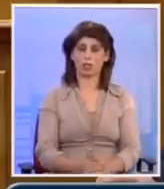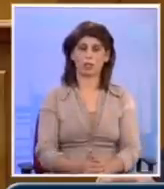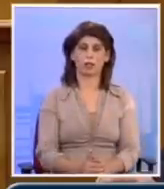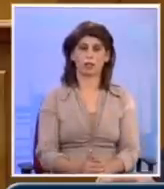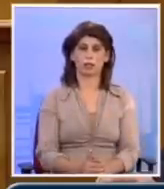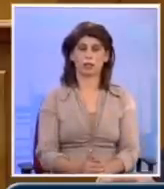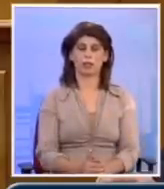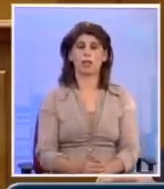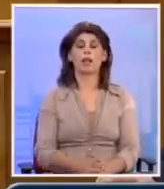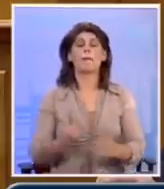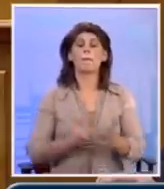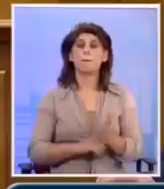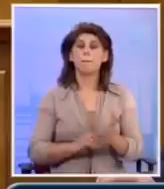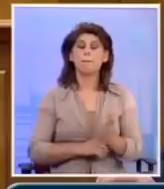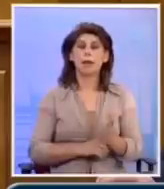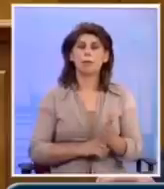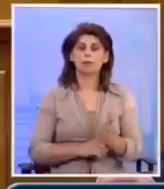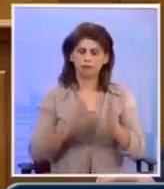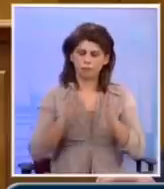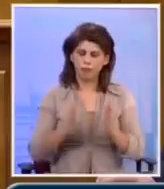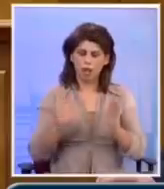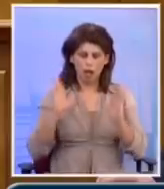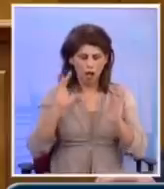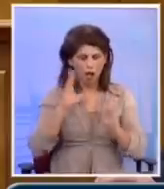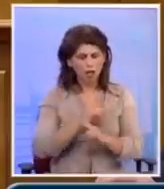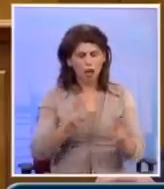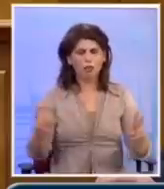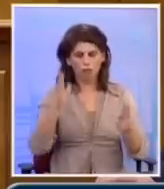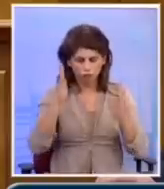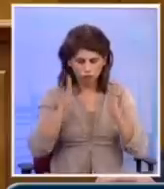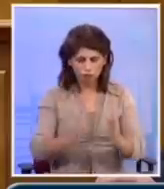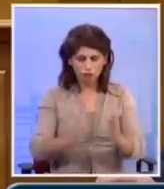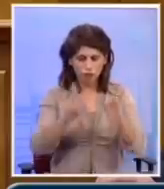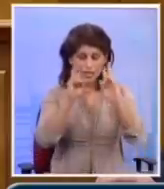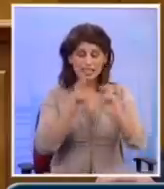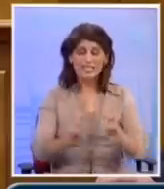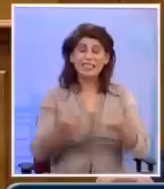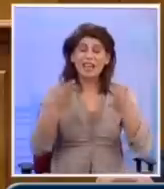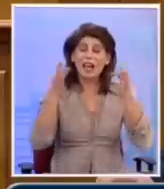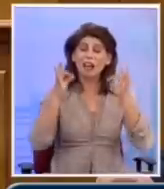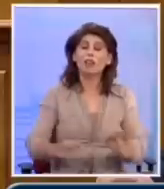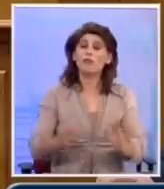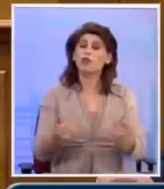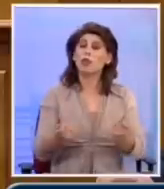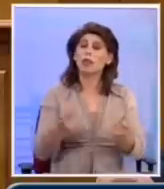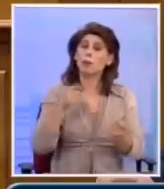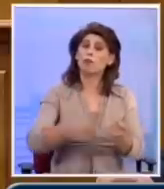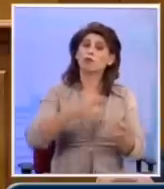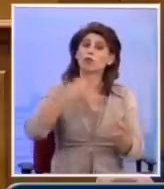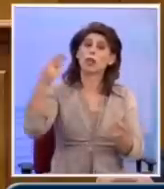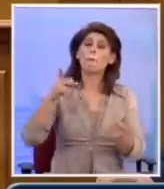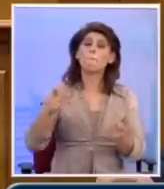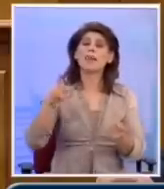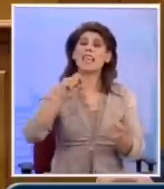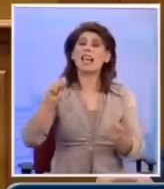πρέπει αμερόληπτα και αντικειμενικά να εξετάσει τι ακριβώς έγινε και με αυτό το περίφημο